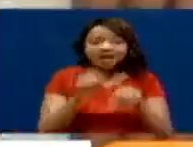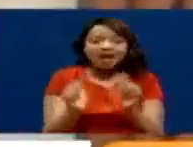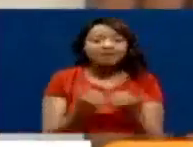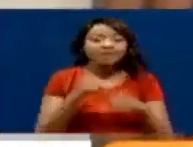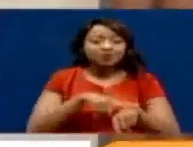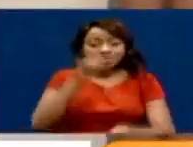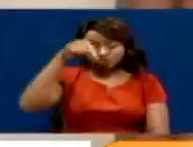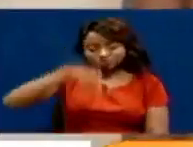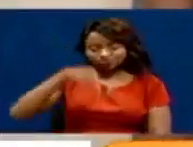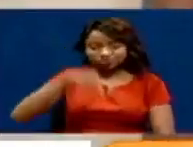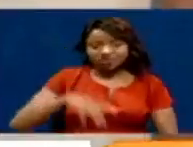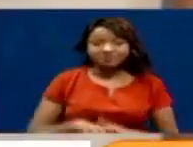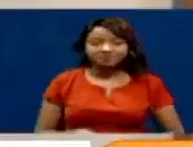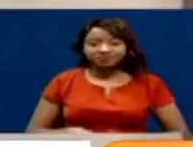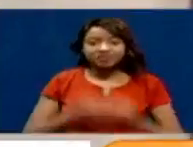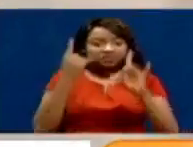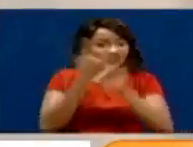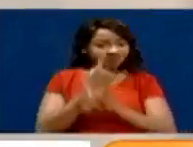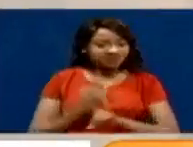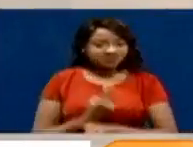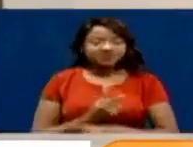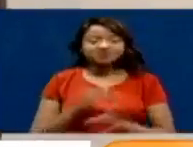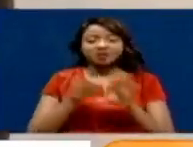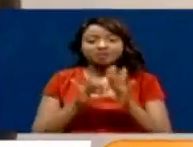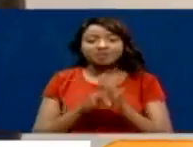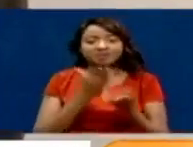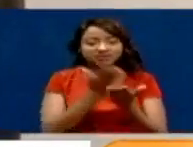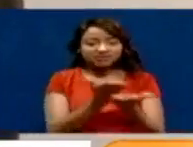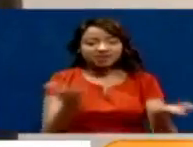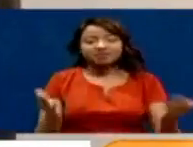leo. Members decided to retain